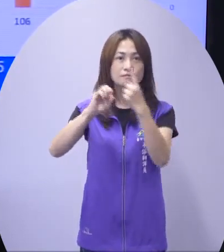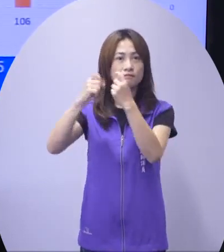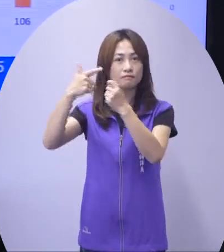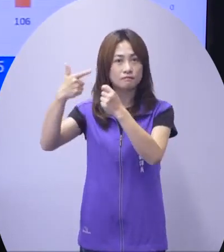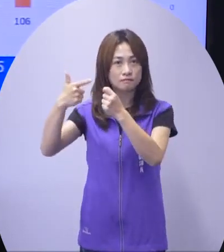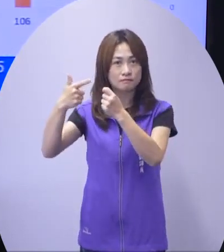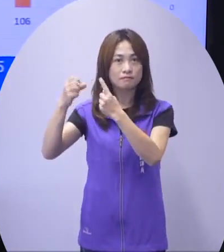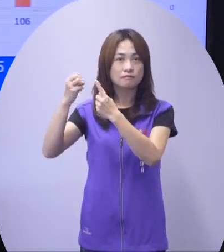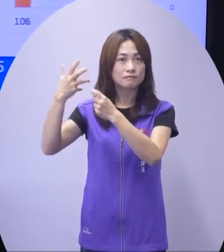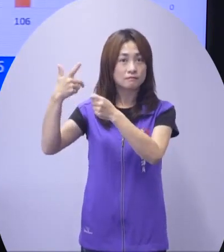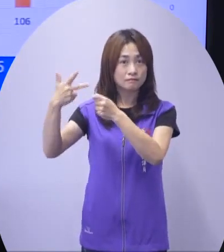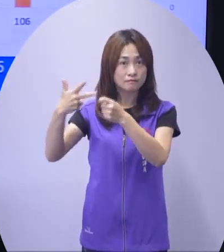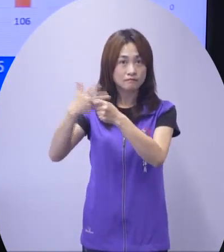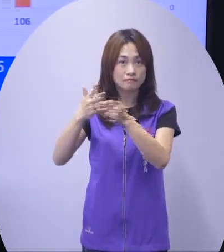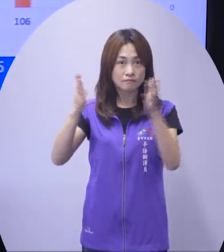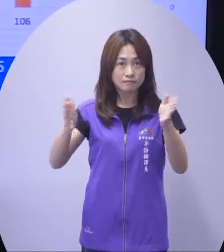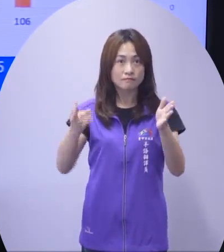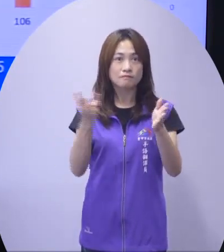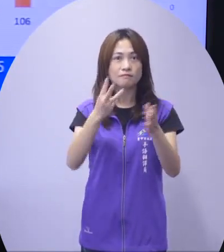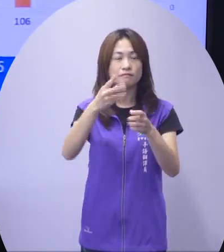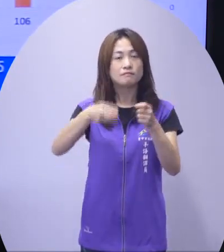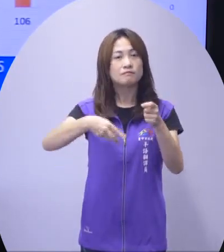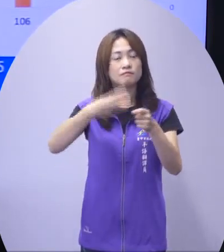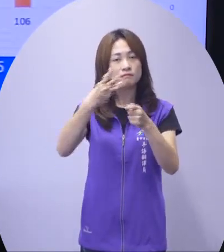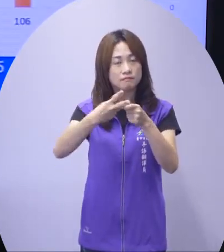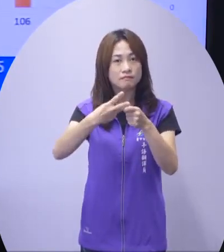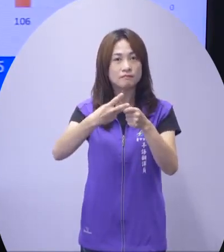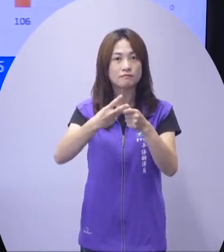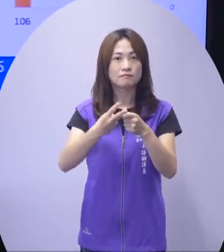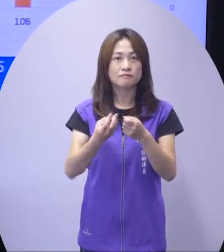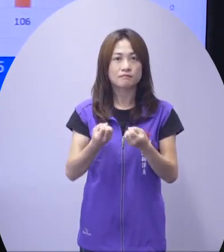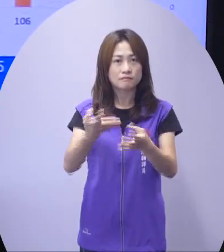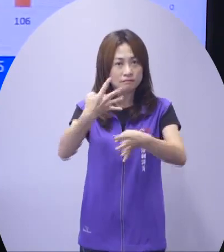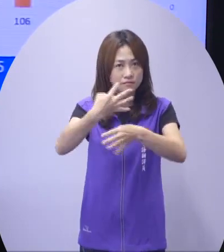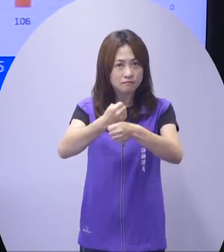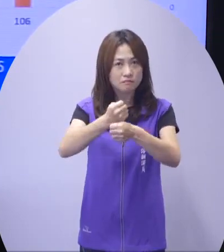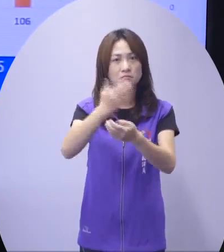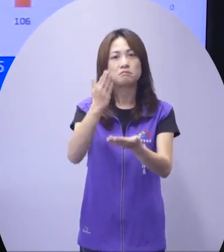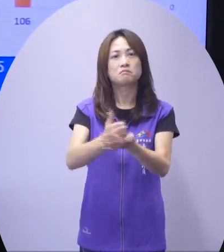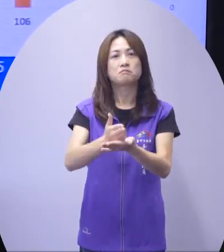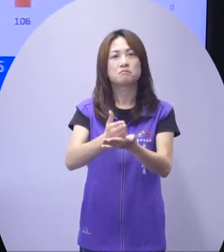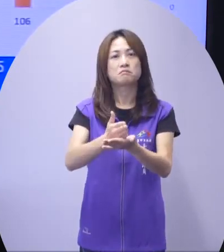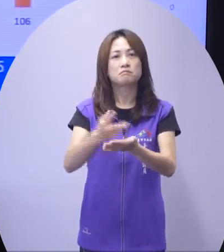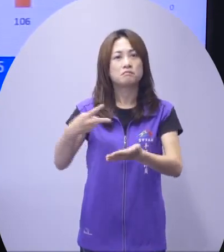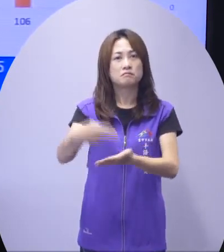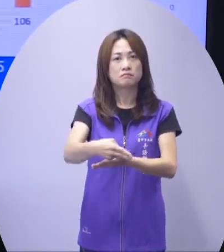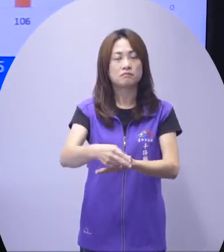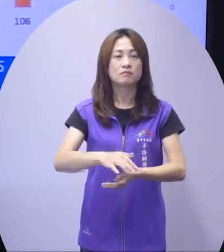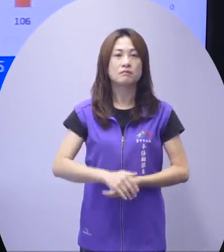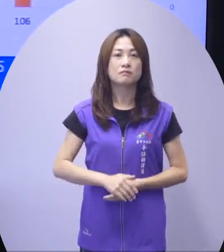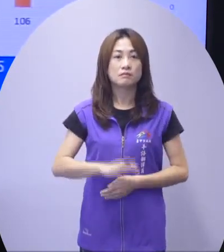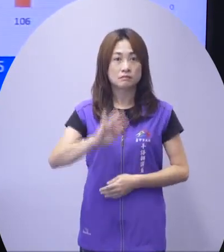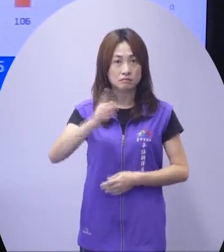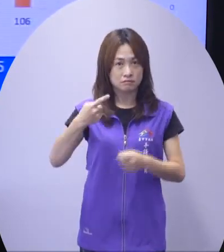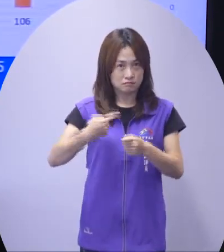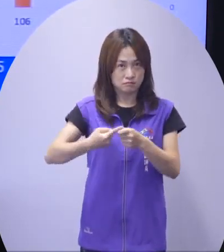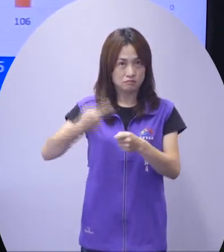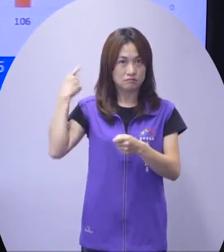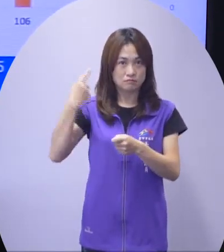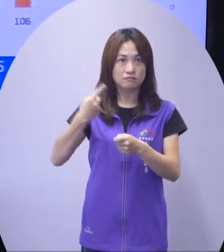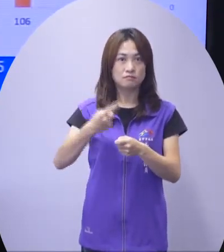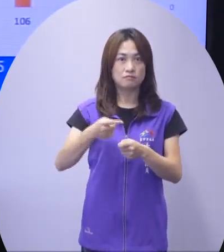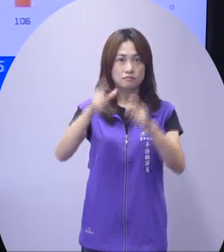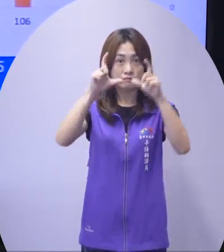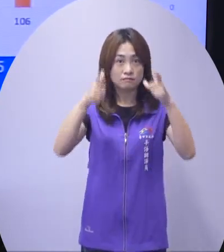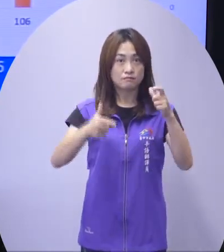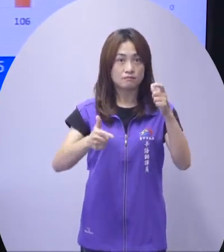105、106、107、103年华海是没停办的，那到108年去年，那卢市长就任以后才决定继续恢复来